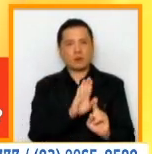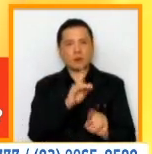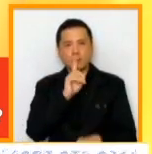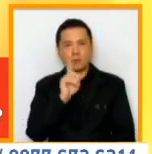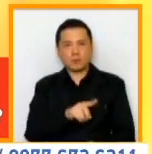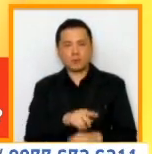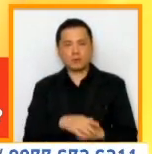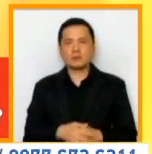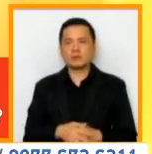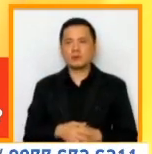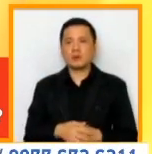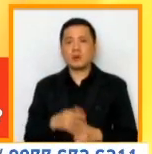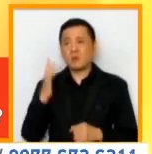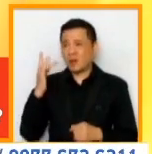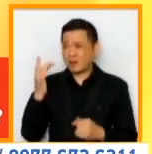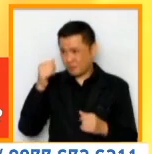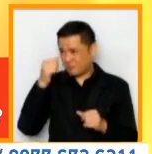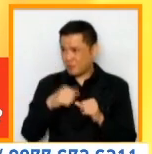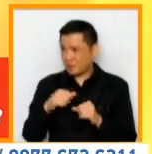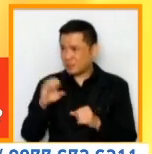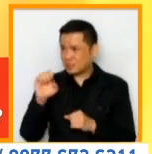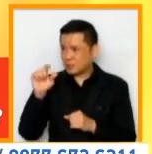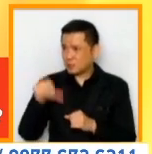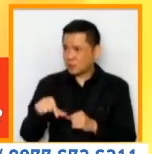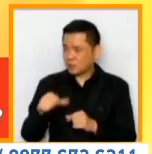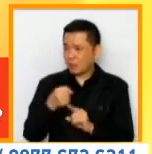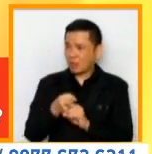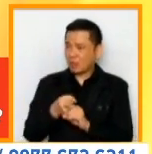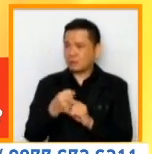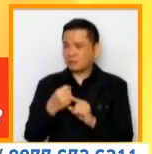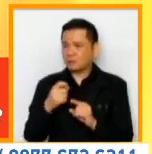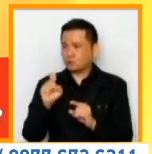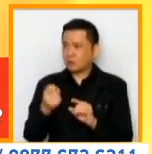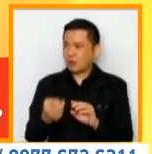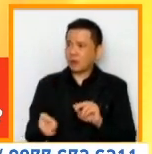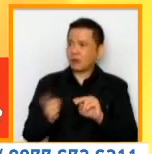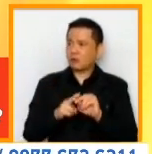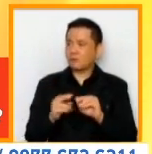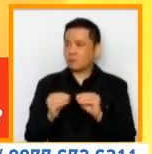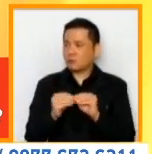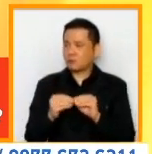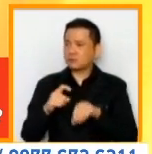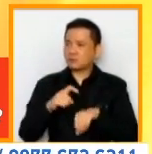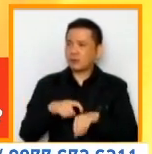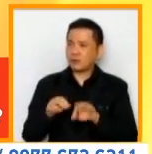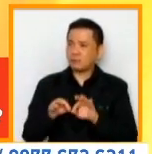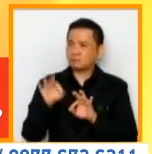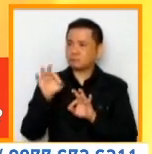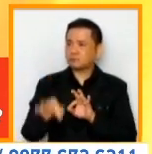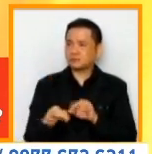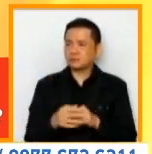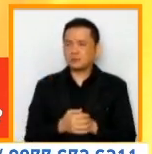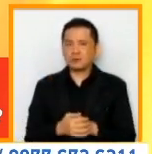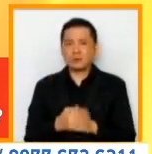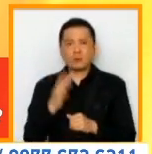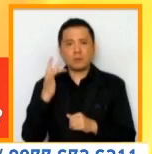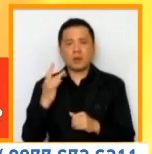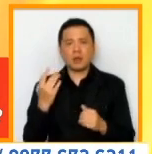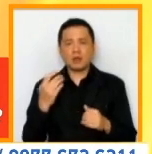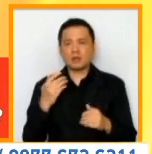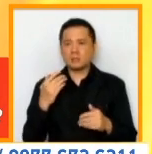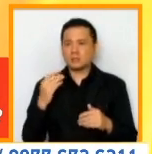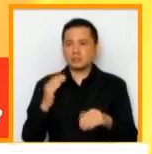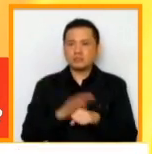ECQ. Yun nga eh. Sa idadagdag. Kaya sa kung 1 buwan, kasi naghahanda ni sila sa pag-file ng mga Certificate of